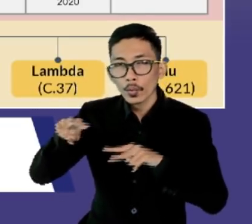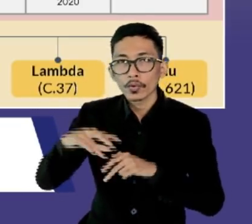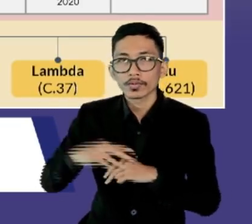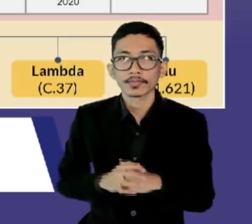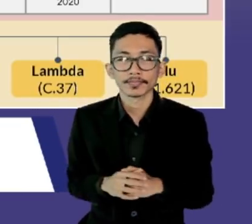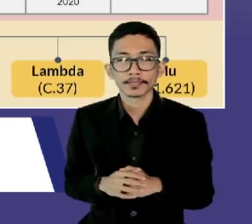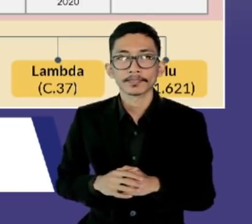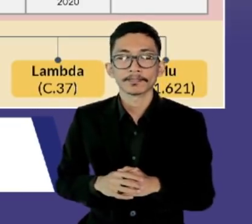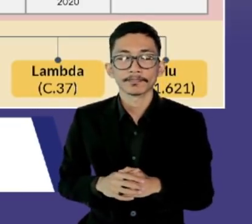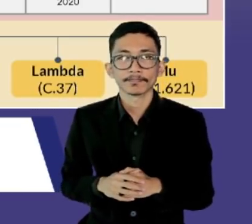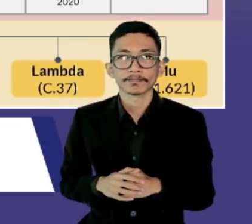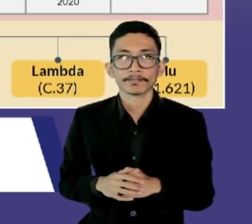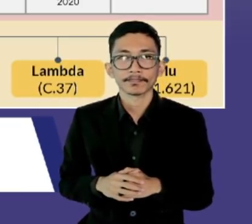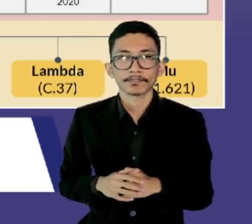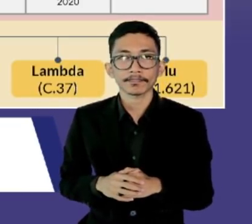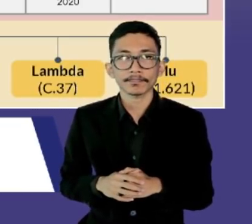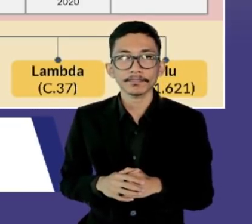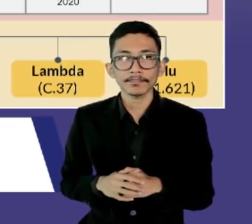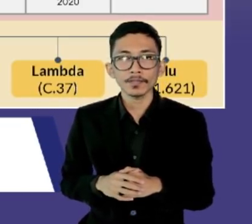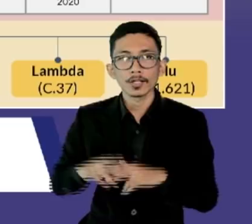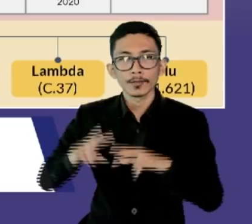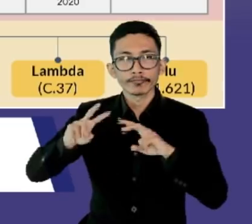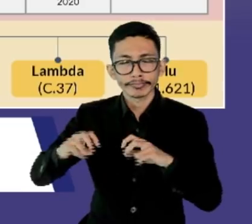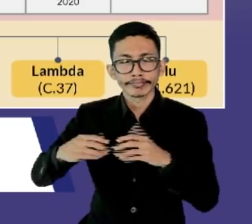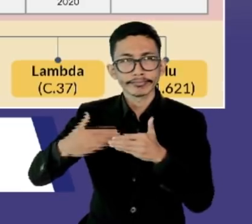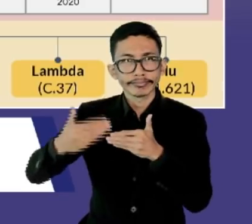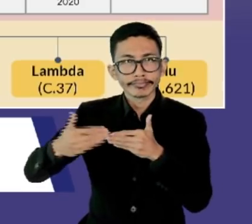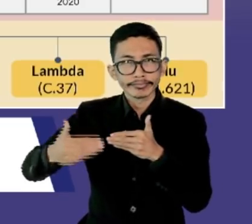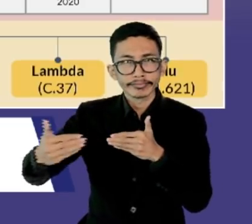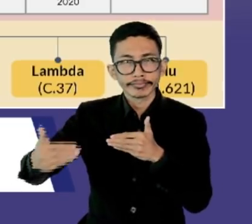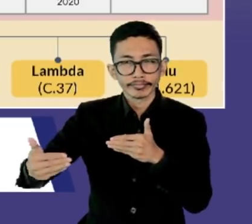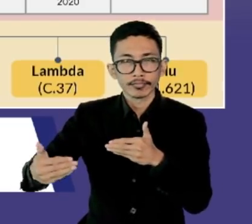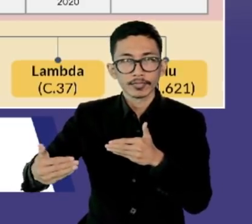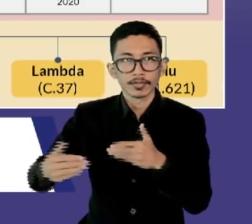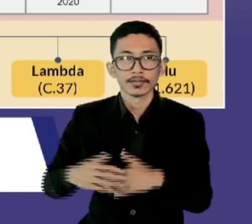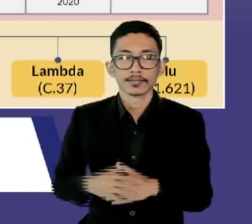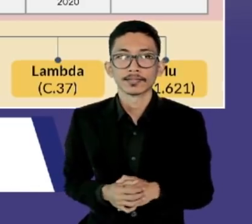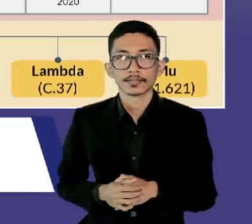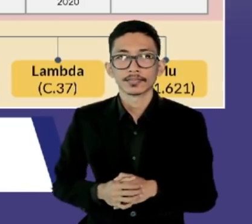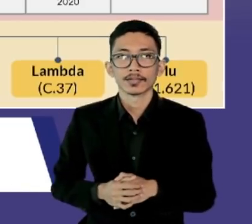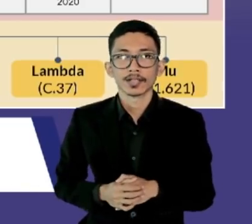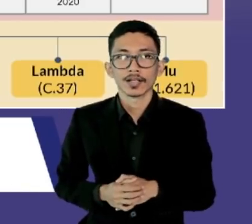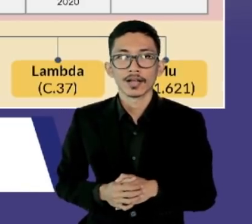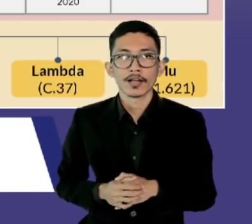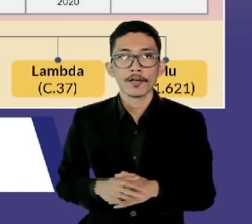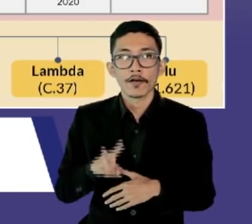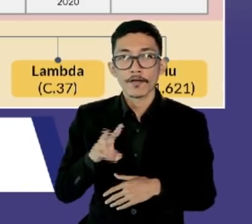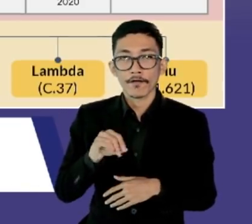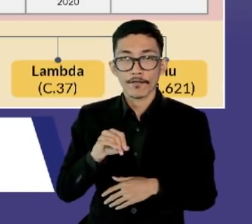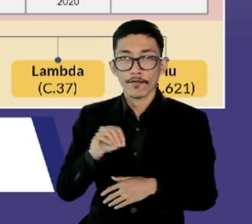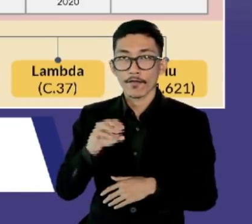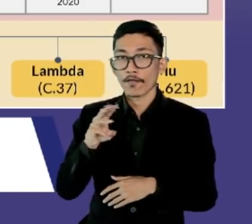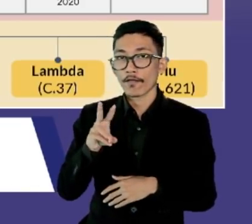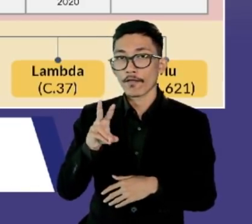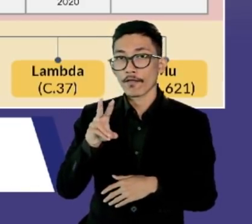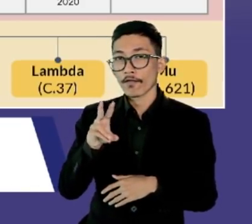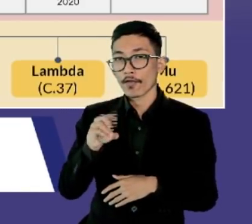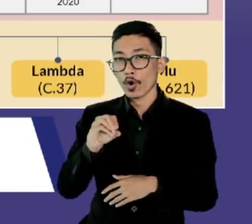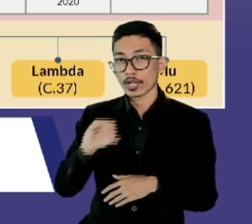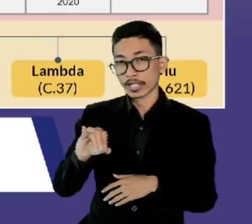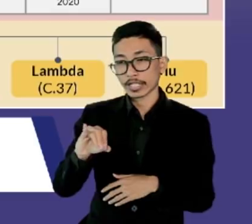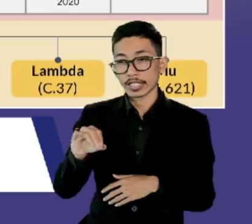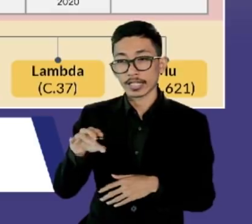terjadi seiring dengan studi lanjutan yang dilakukan, yaitu berubahnya status VOI menjadi